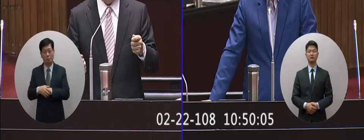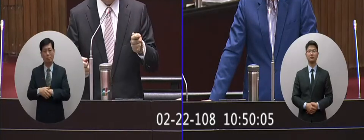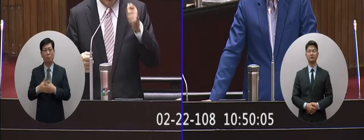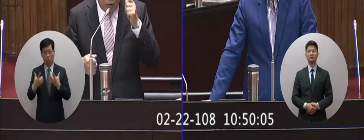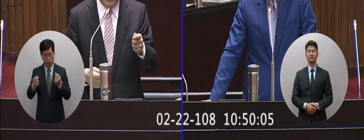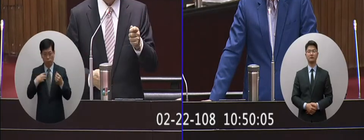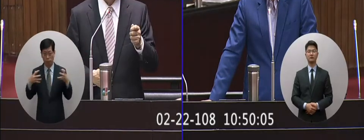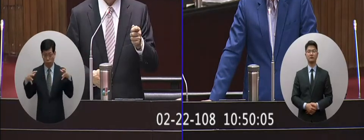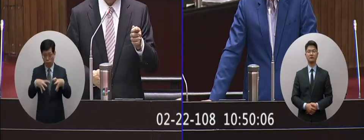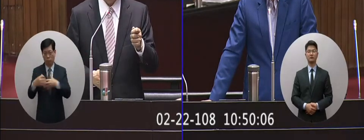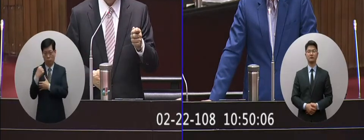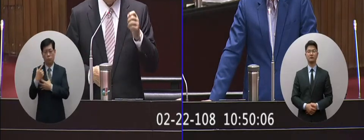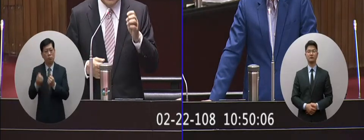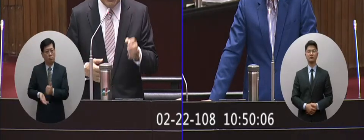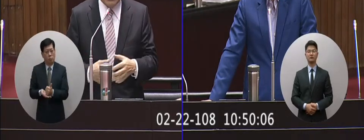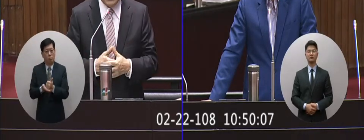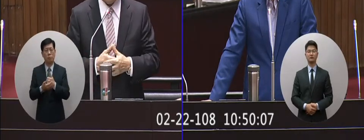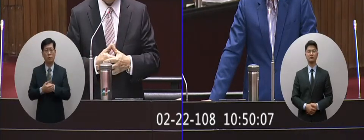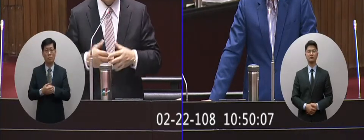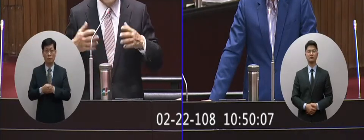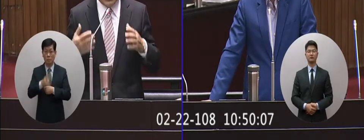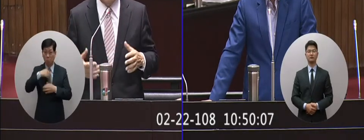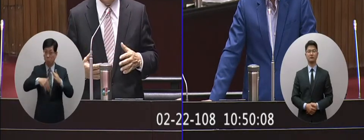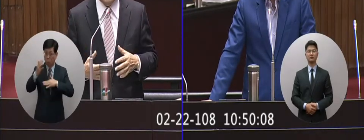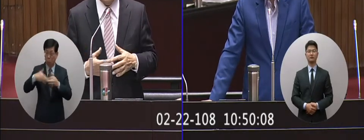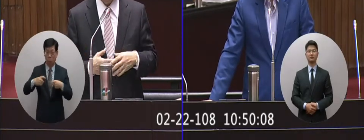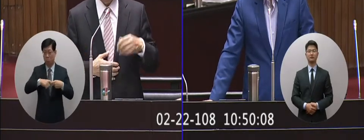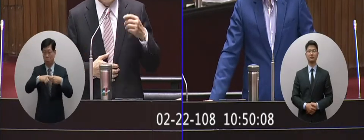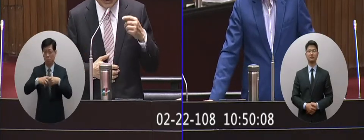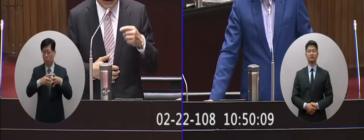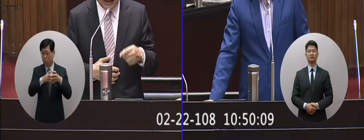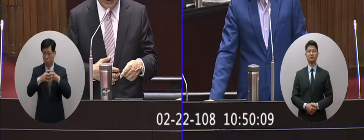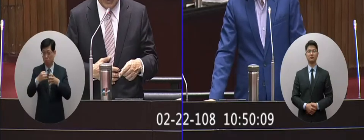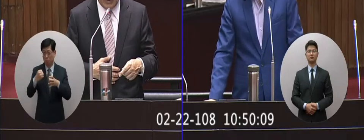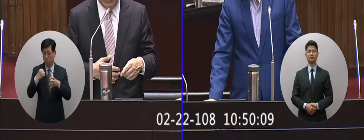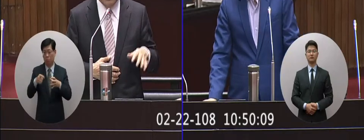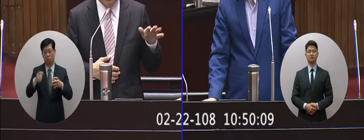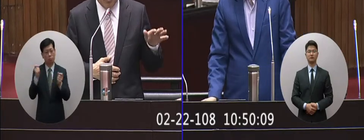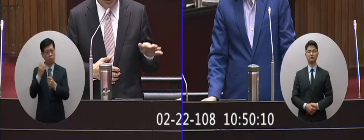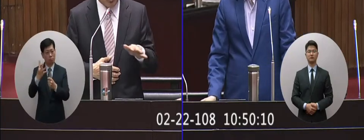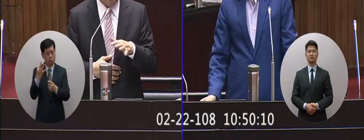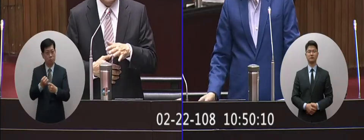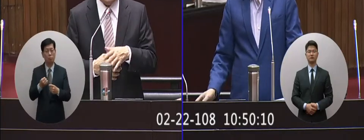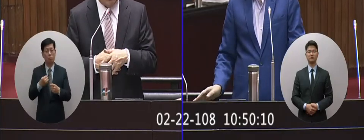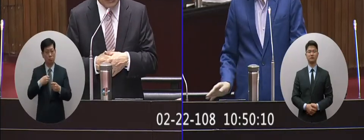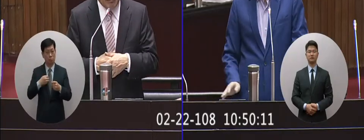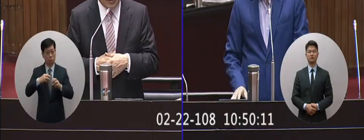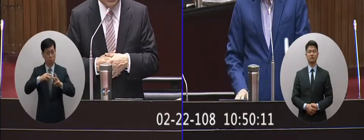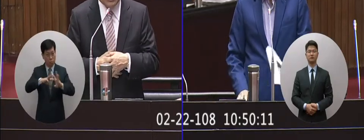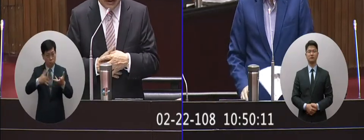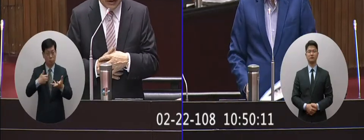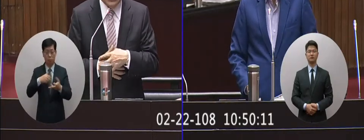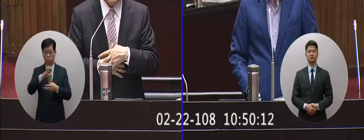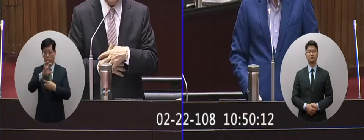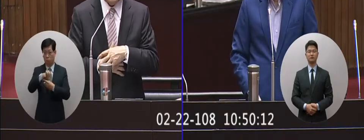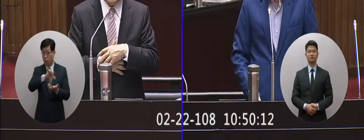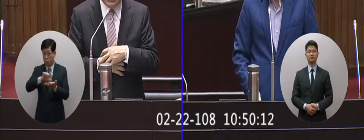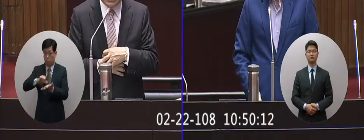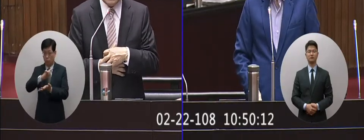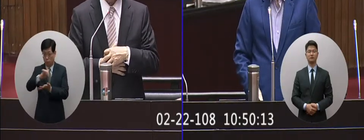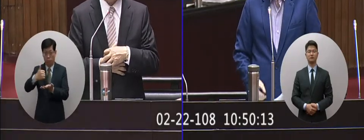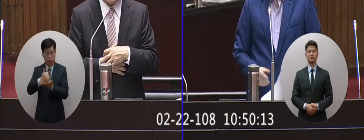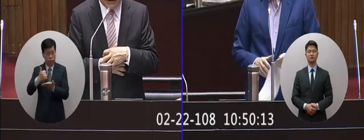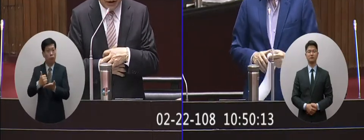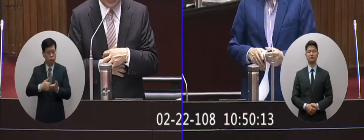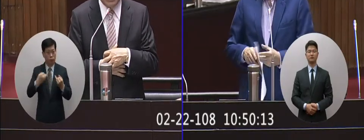往这方面努力，我们也都鼓励。也因为大家都一起努力，这些年来我们出口外销农产品成绩确实